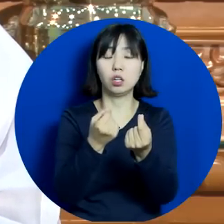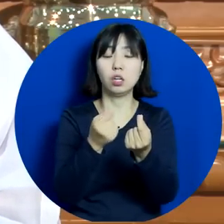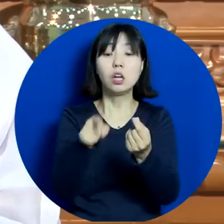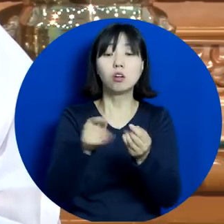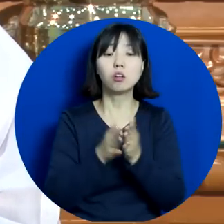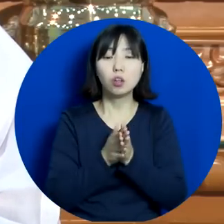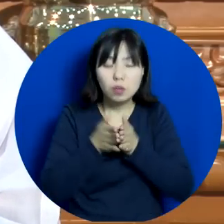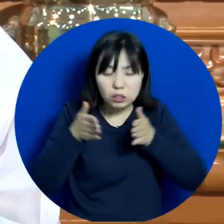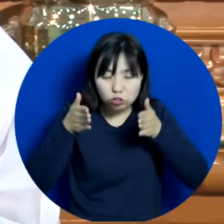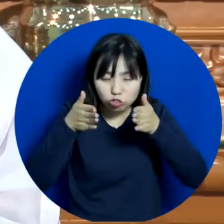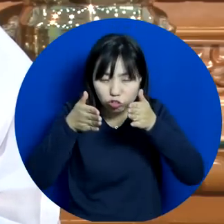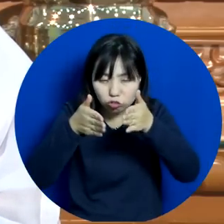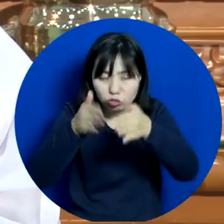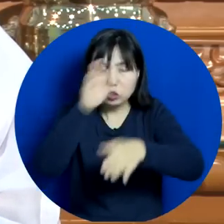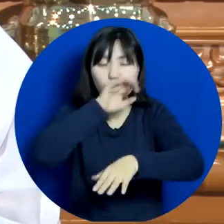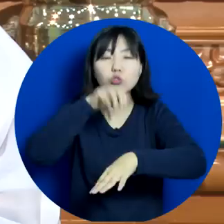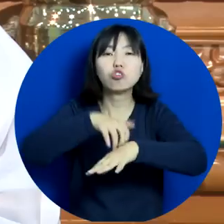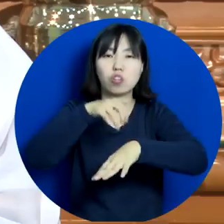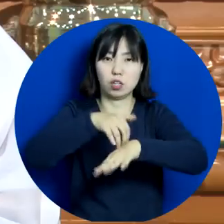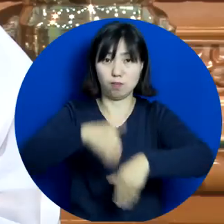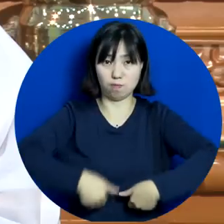발견을 해야 된다. 이게.